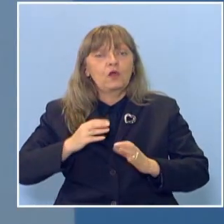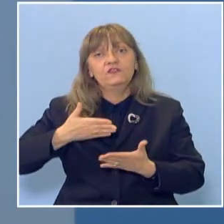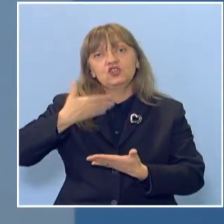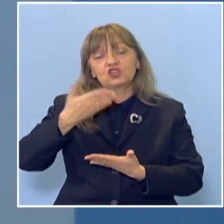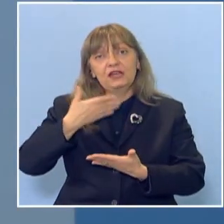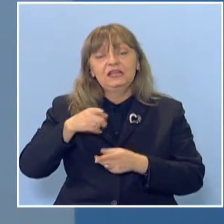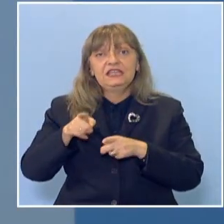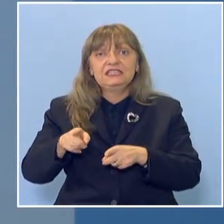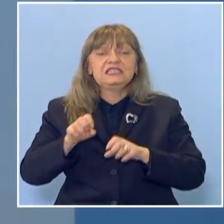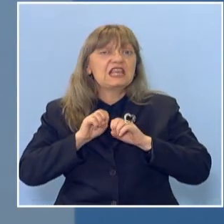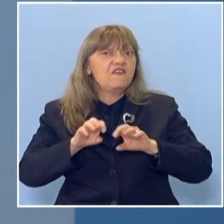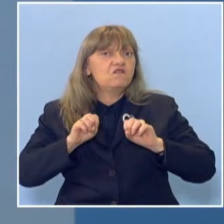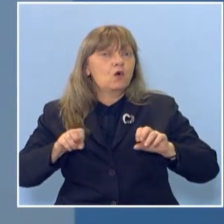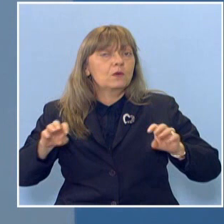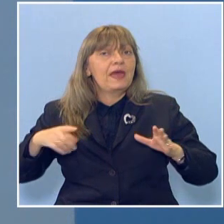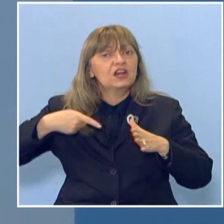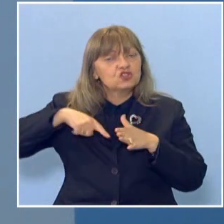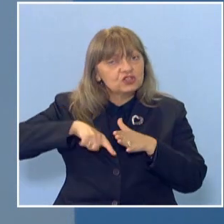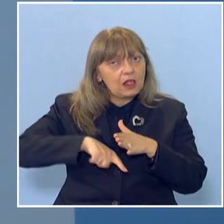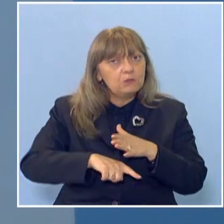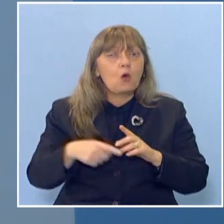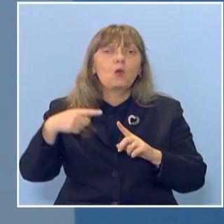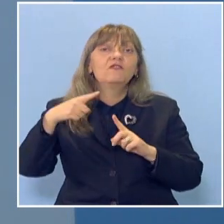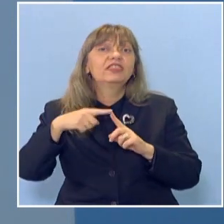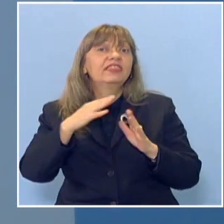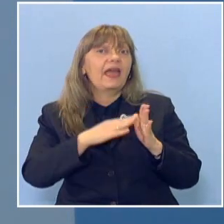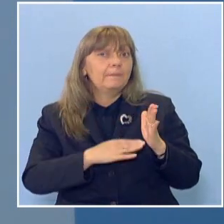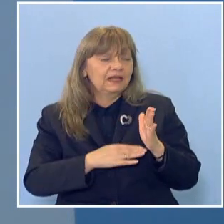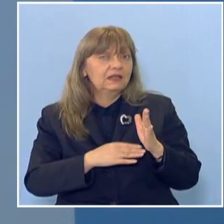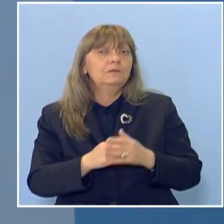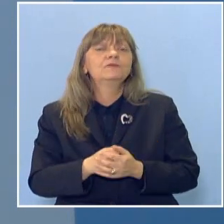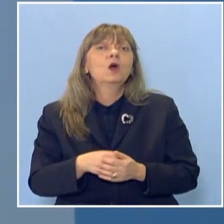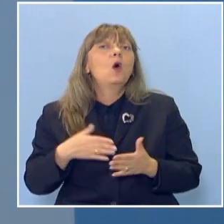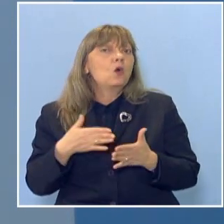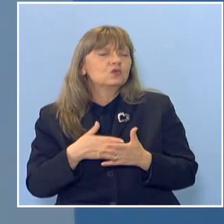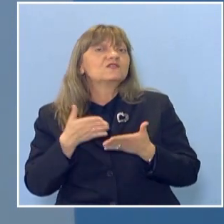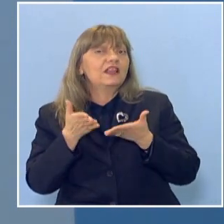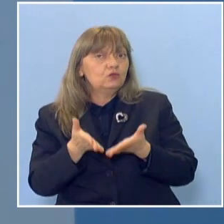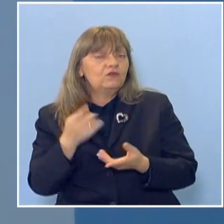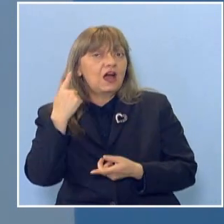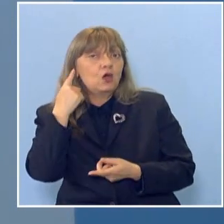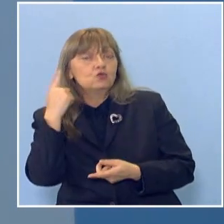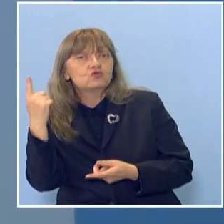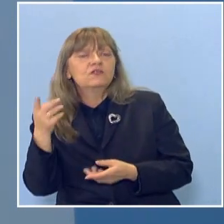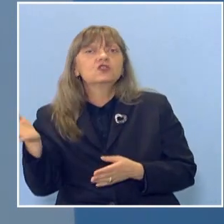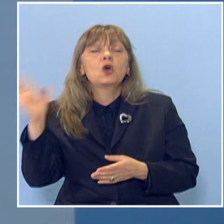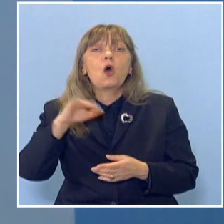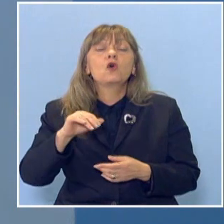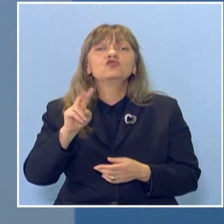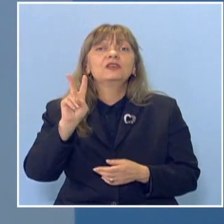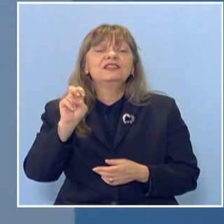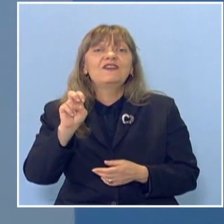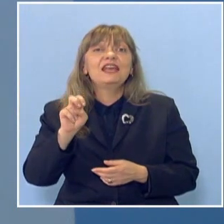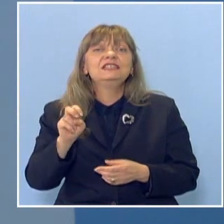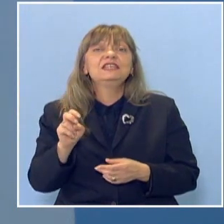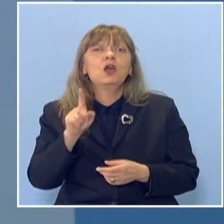се информираш по-дълбоко в темата. Но освен това, чуваш още 20 речи на други